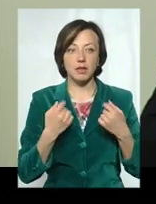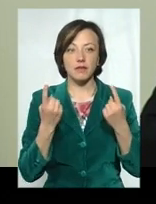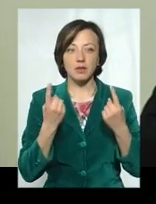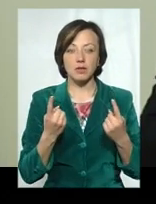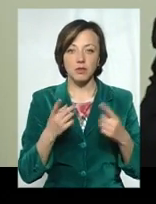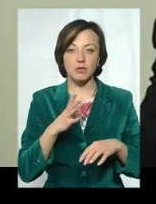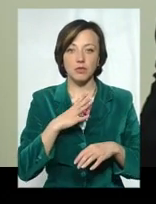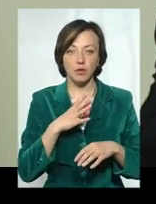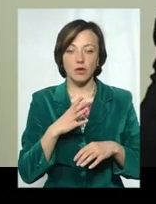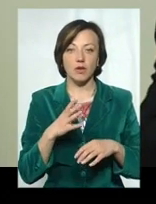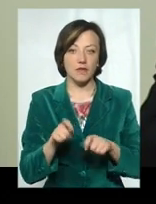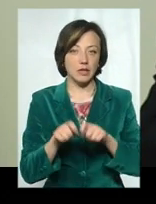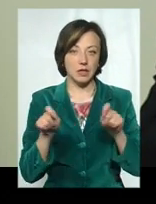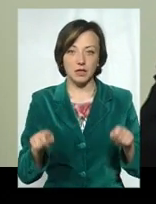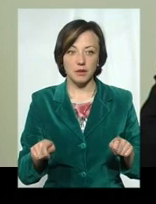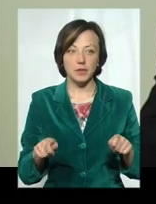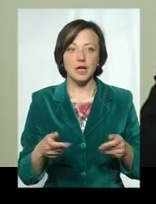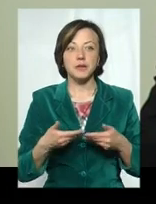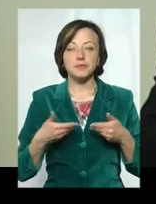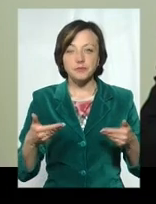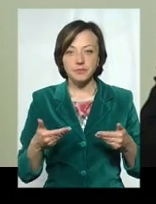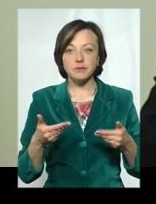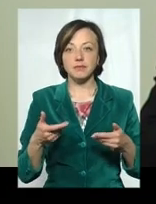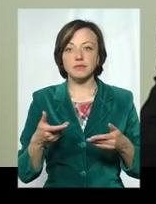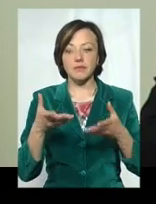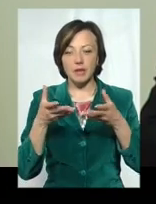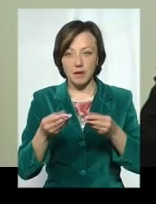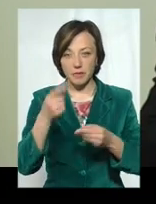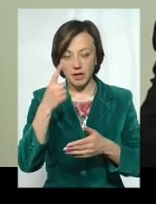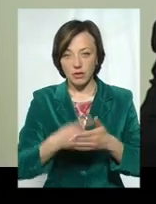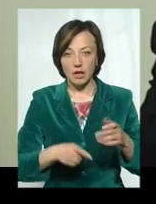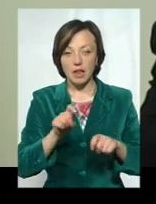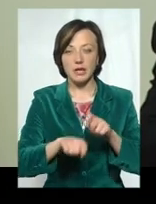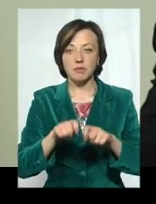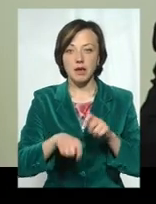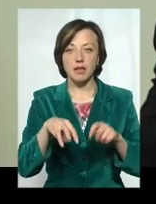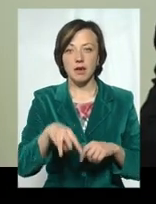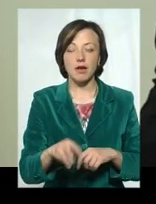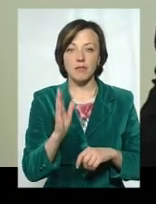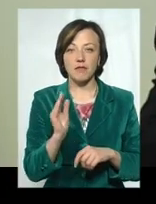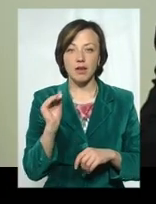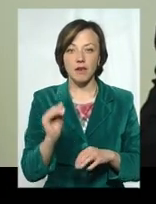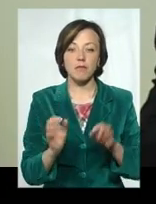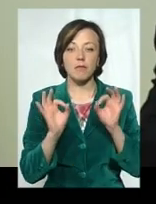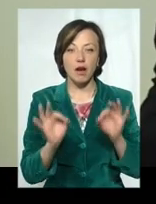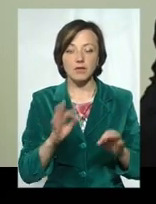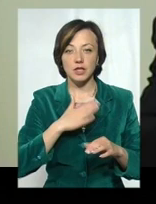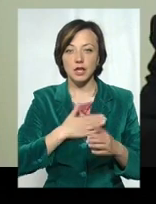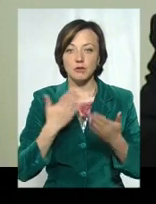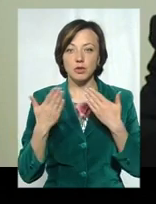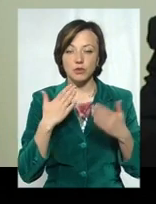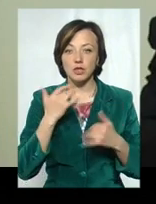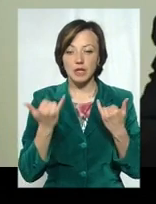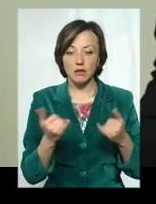величезним викликом і відкриттям. Ми переконали експертів Міжнародного валютного фонду в правильності наших підходів, що на